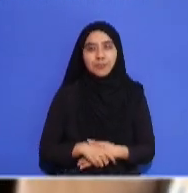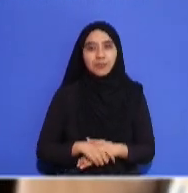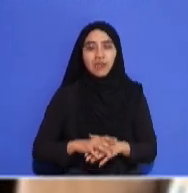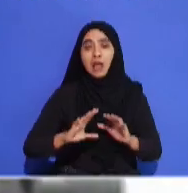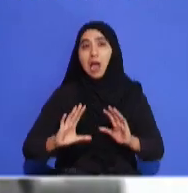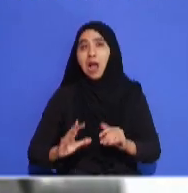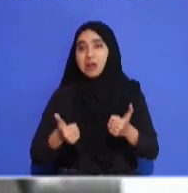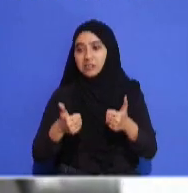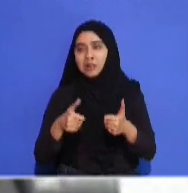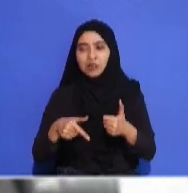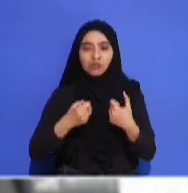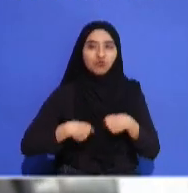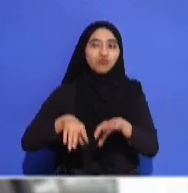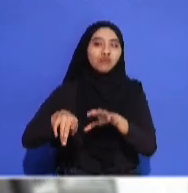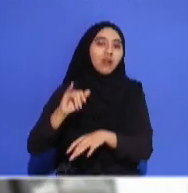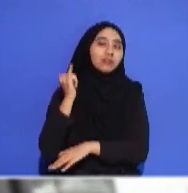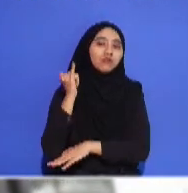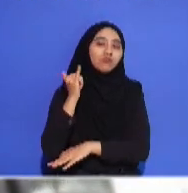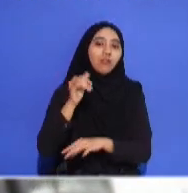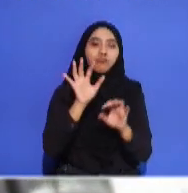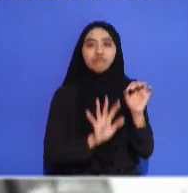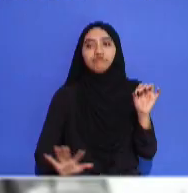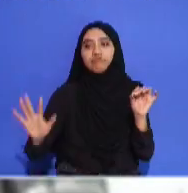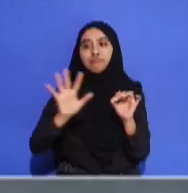kajawi ing laladan Ngayogyakarta